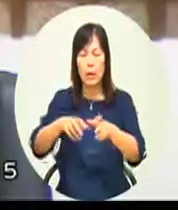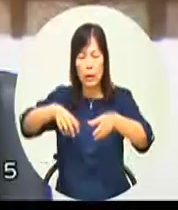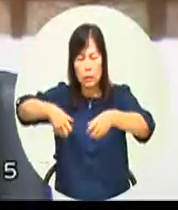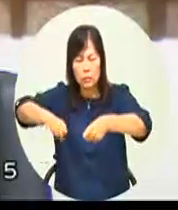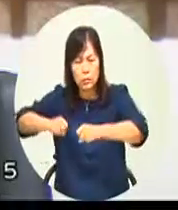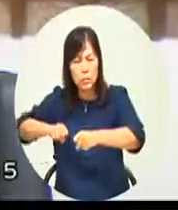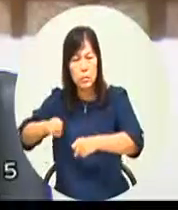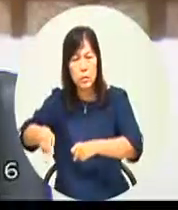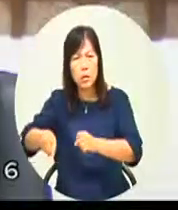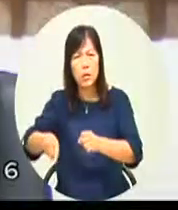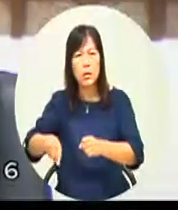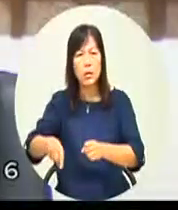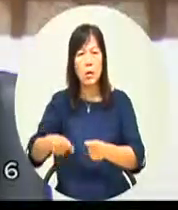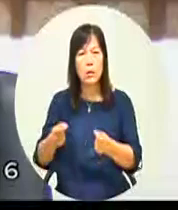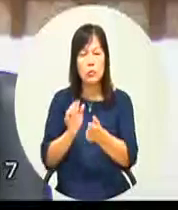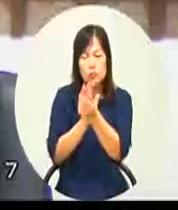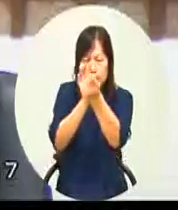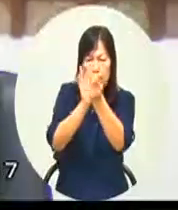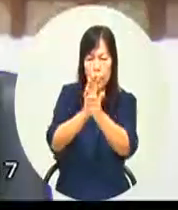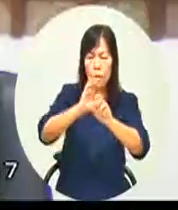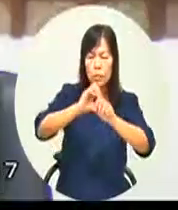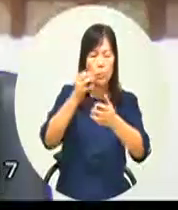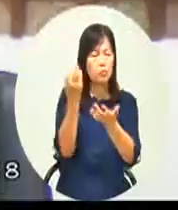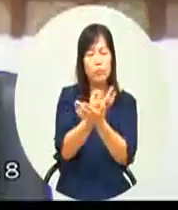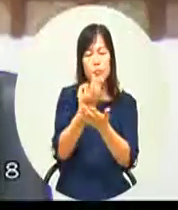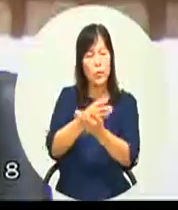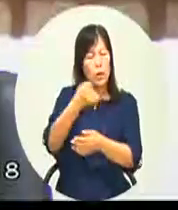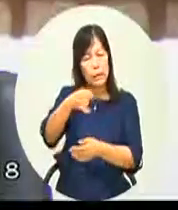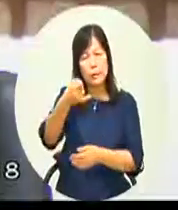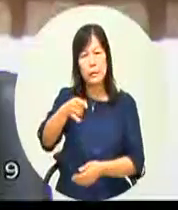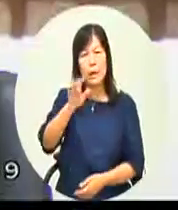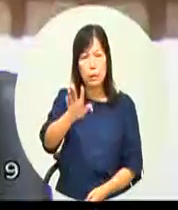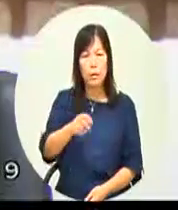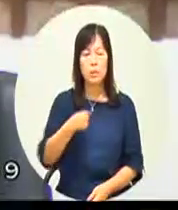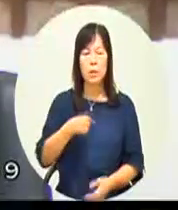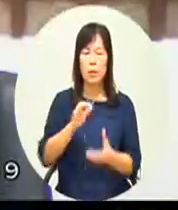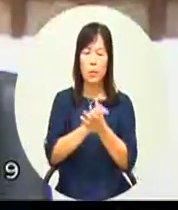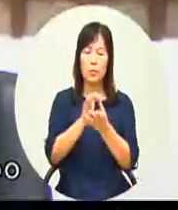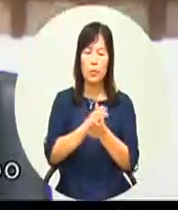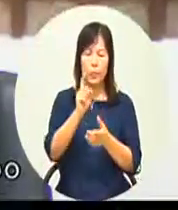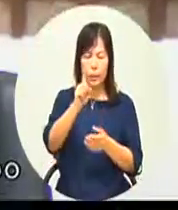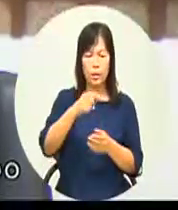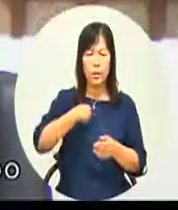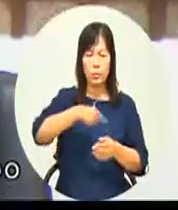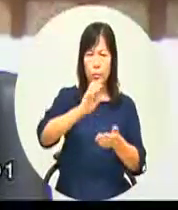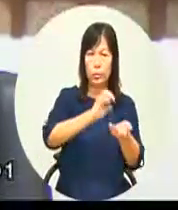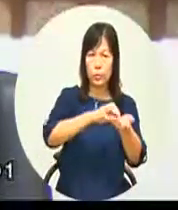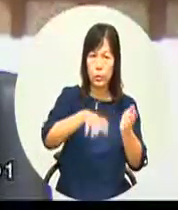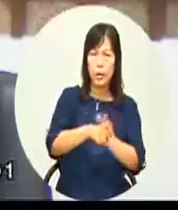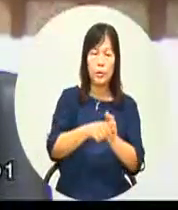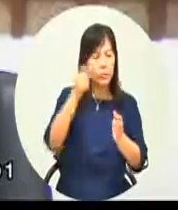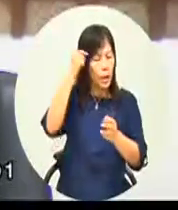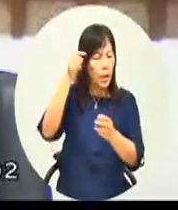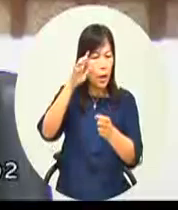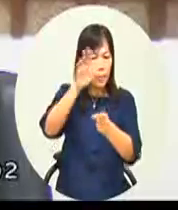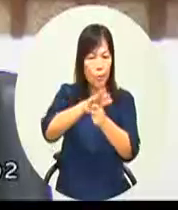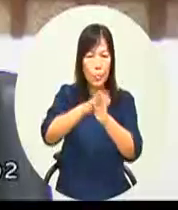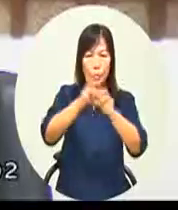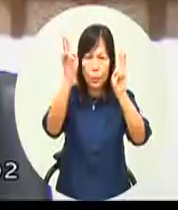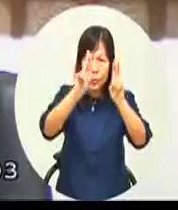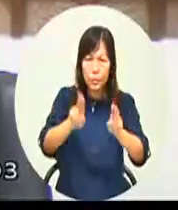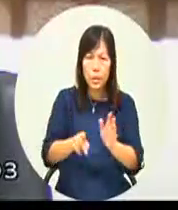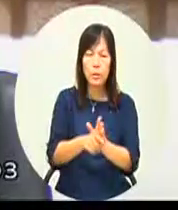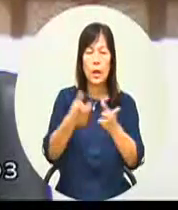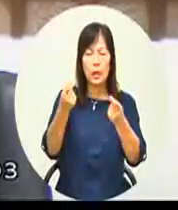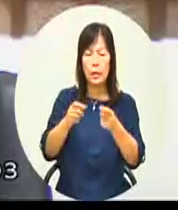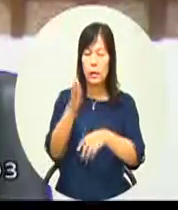得这个推行的没有很好，就像我一个朋友，他去市立医院，他竟然充电的时候，这个还是